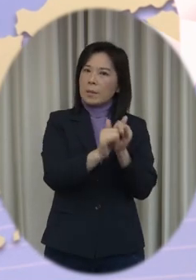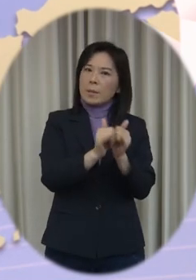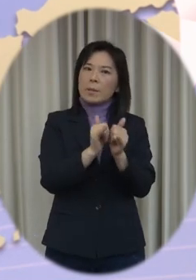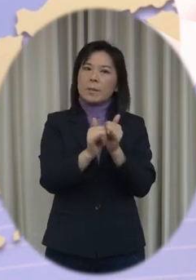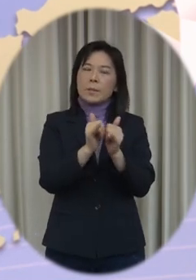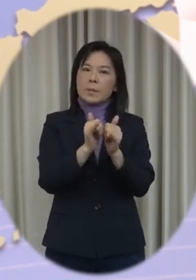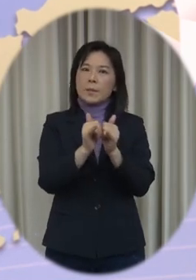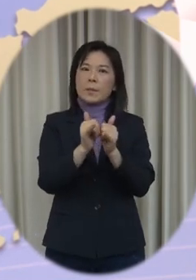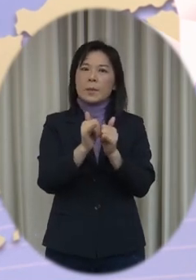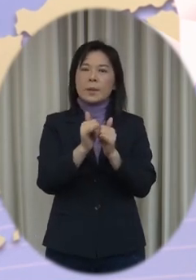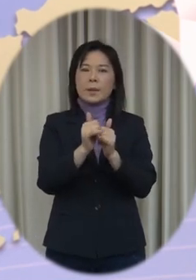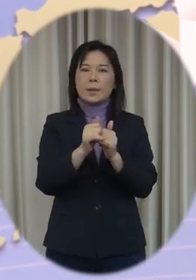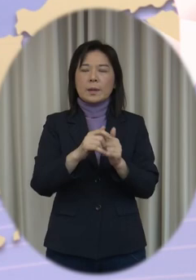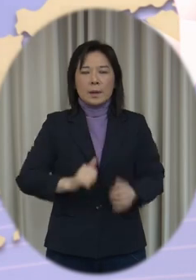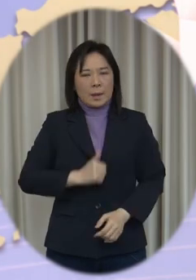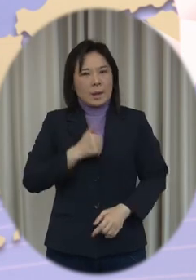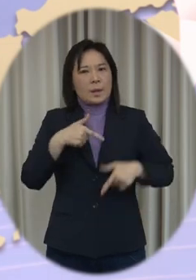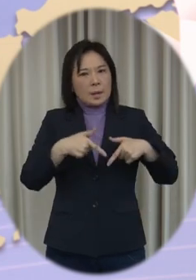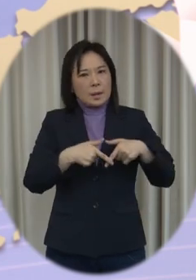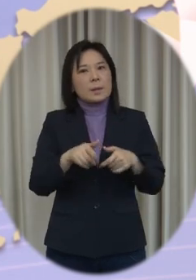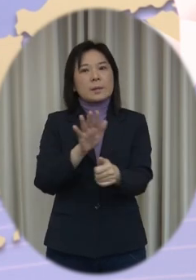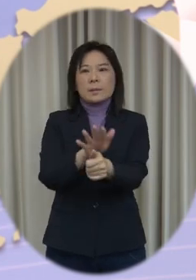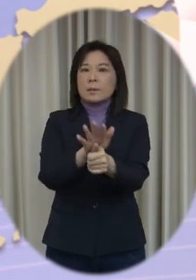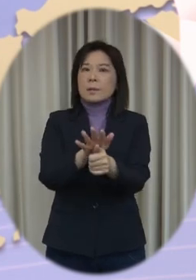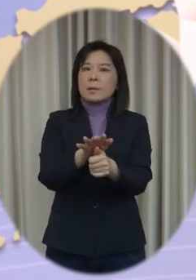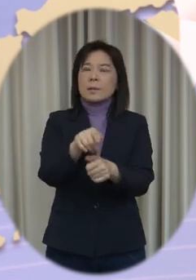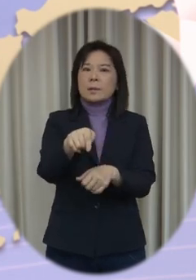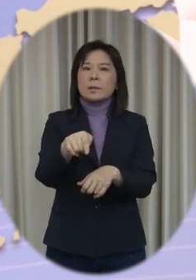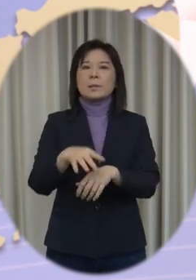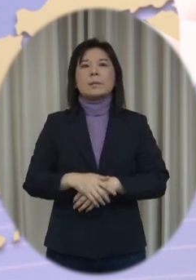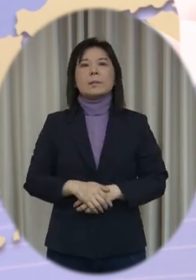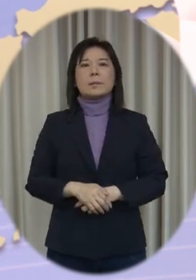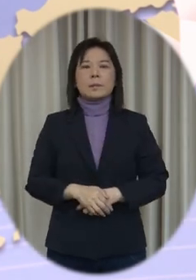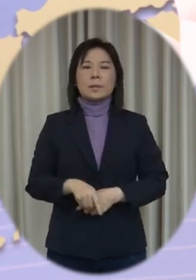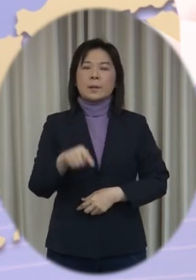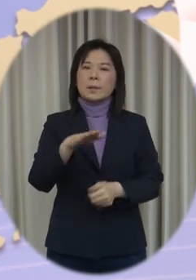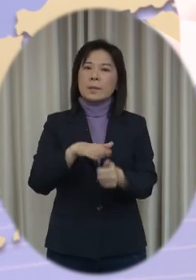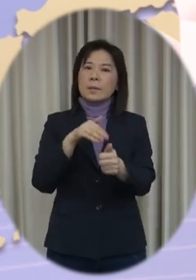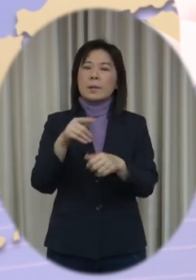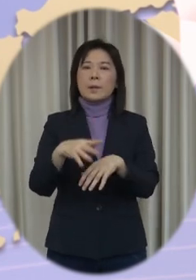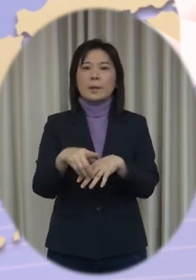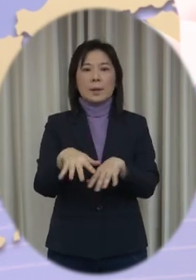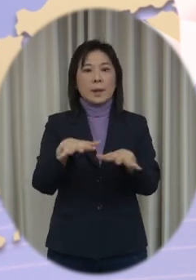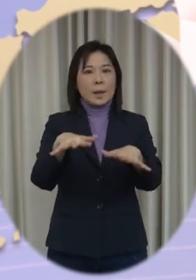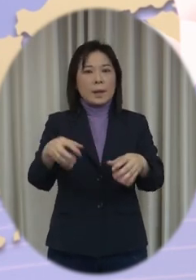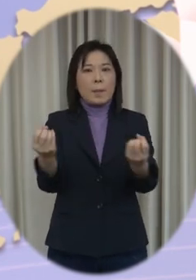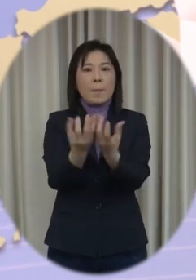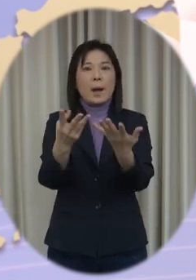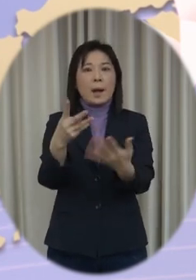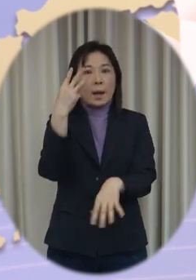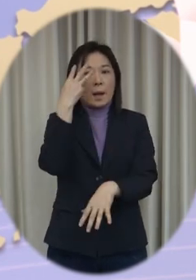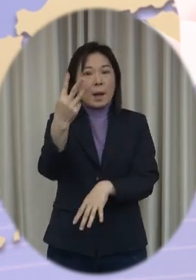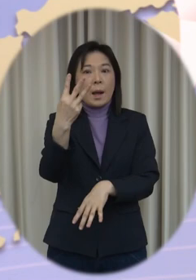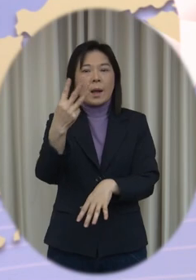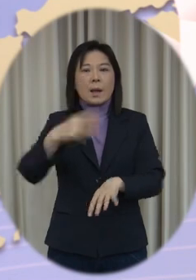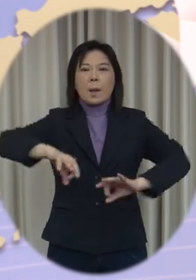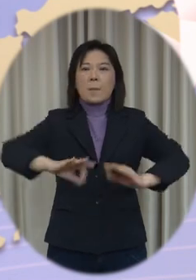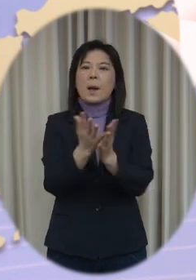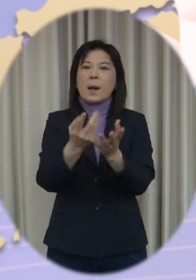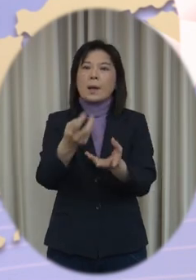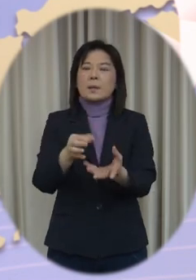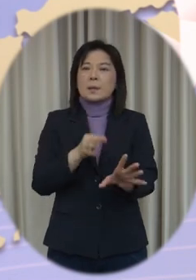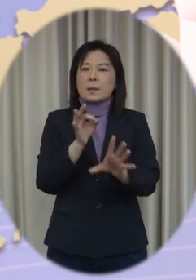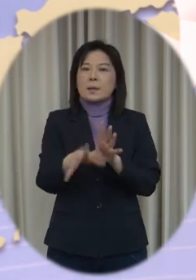的衷心慰问。地震发生仅3天后，就决定捐